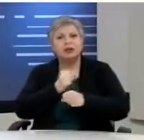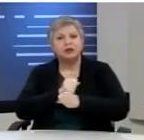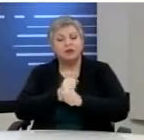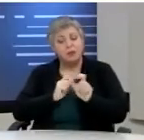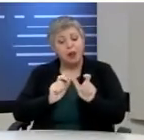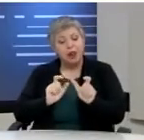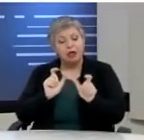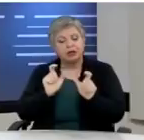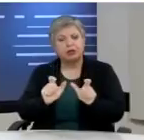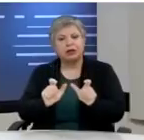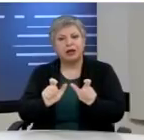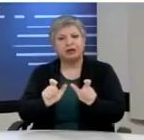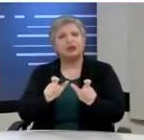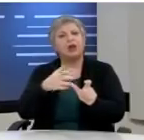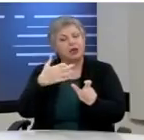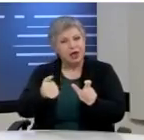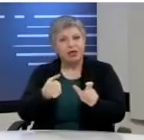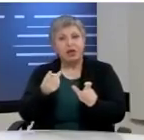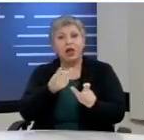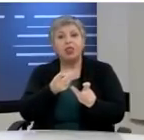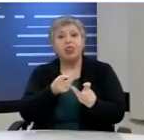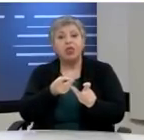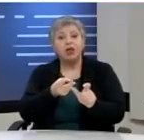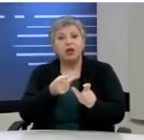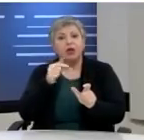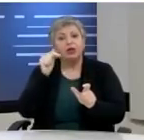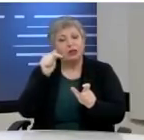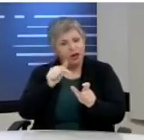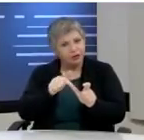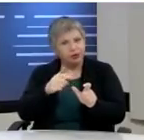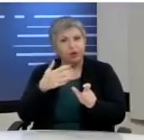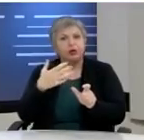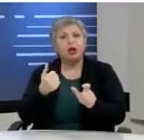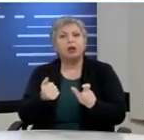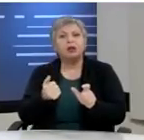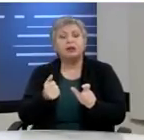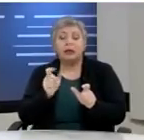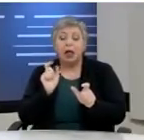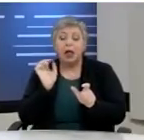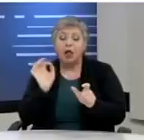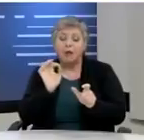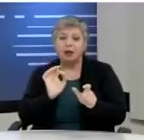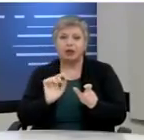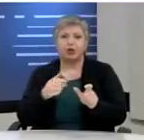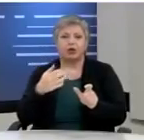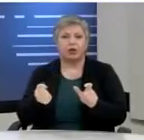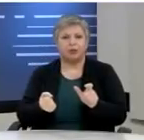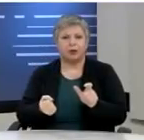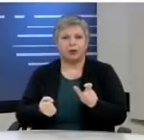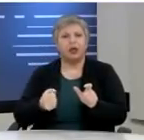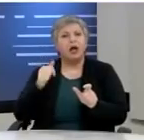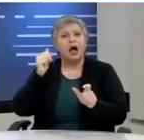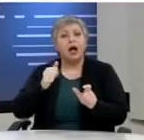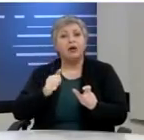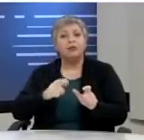προσδιορισμό. Αυτό δηλαδή που υποχρεώσαμε τους γείτονές μας να αλλάξουν το συνταγματικό τους